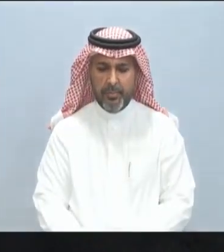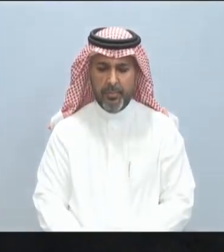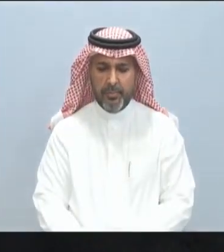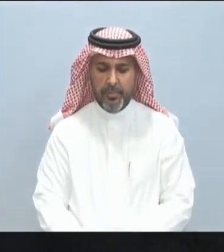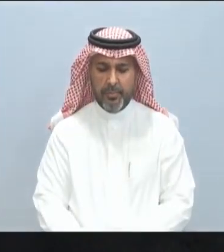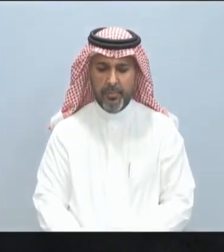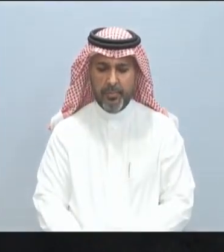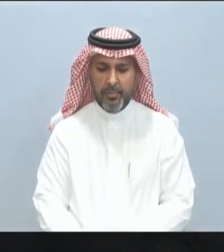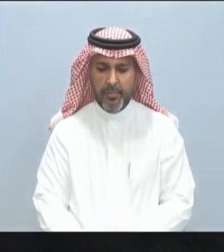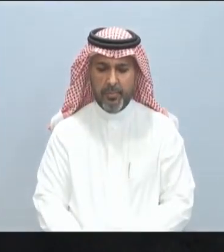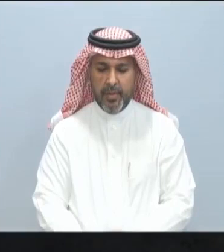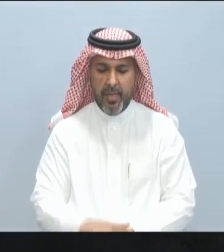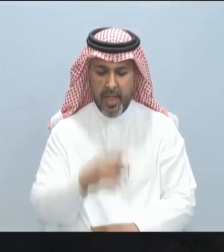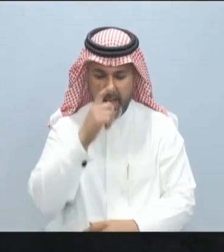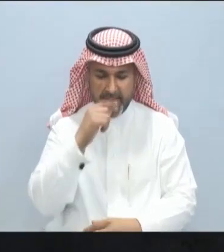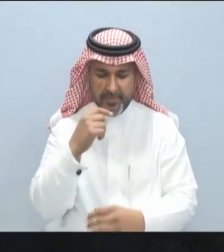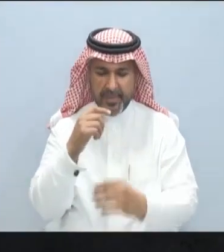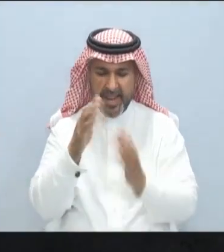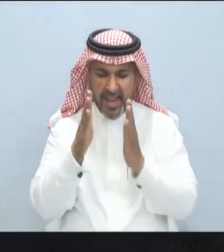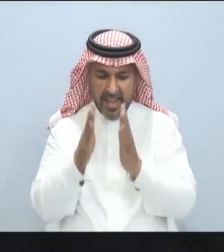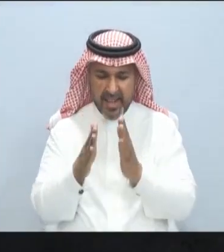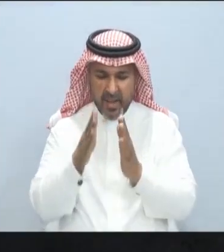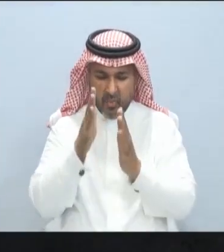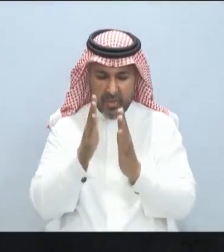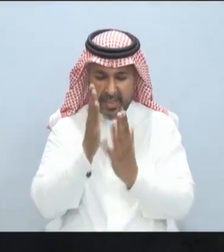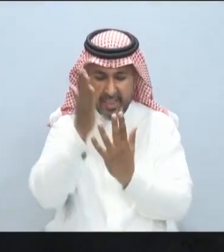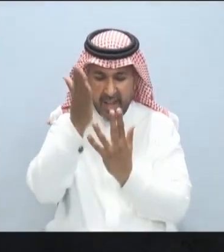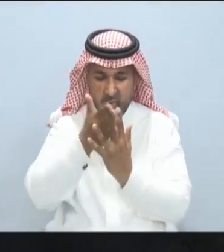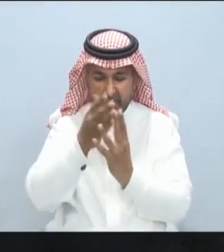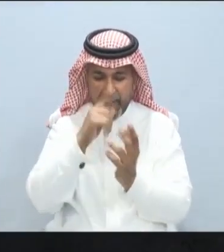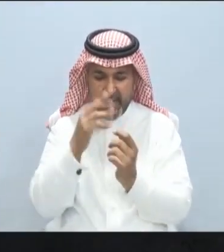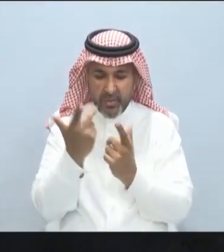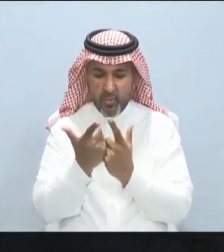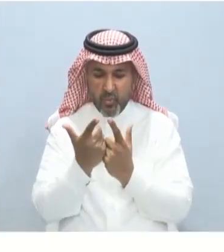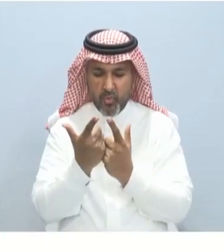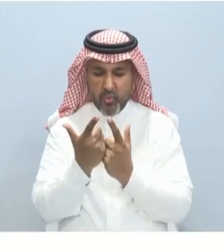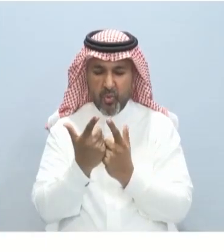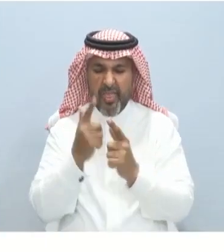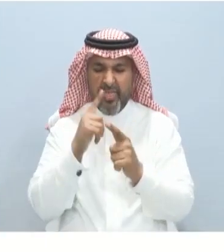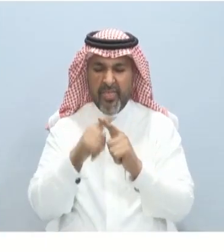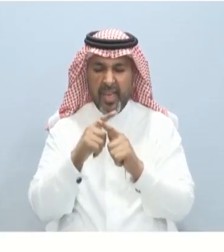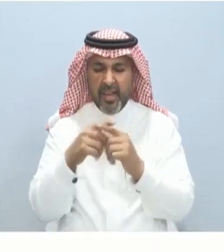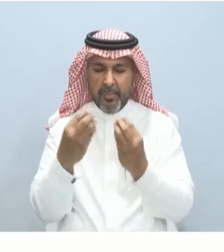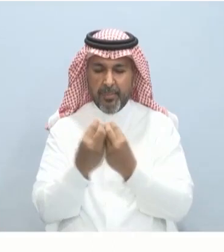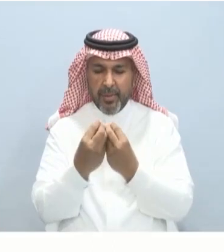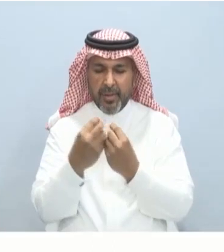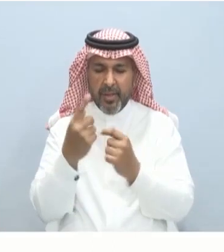الشرط الثالث لابد ان يكون الحد الاوسط عباره عن اثنين